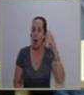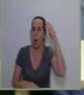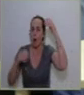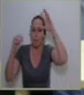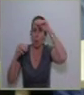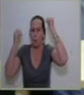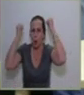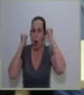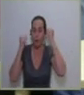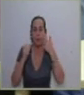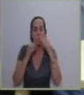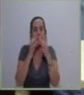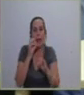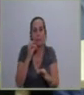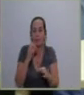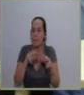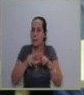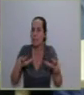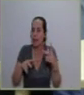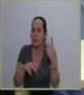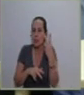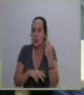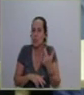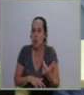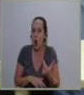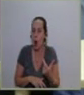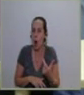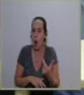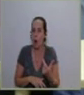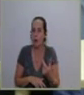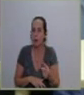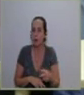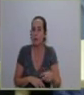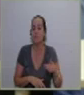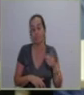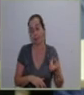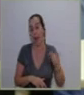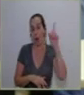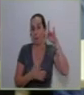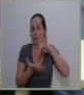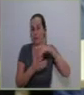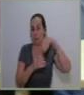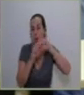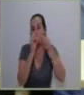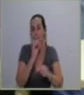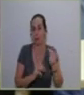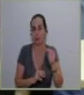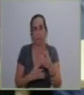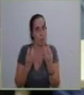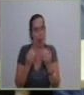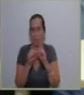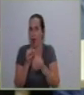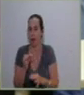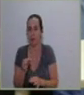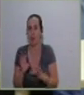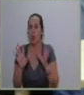כמה פרטים היו בתוך סצנה אחת קטנה של שתי שניות. כן, אוקיי. אלוהים הוא בפרטים הקטנים, אבל... זה היה עמוס בפרטים,